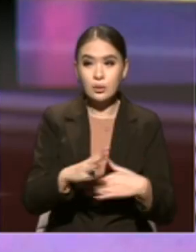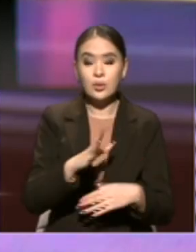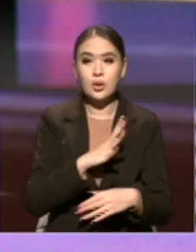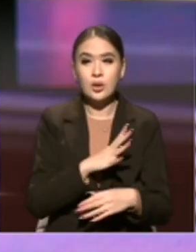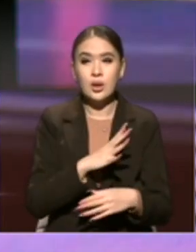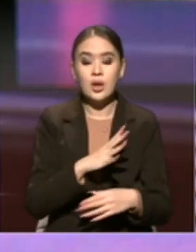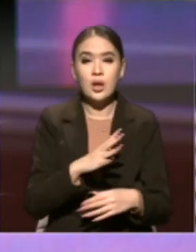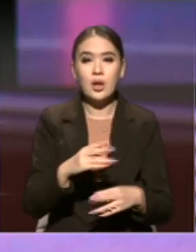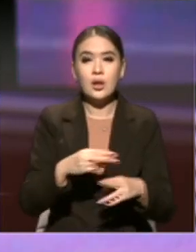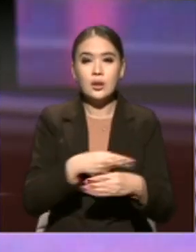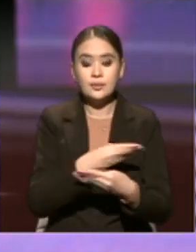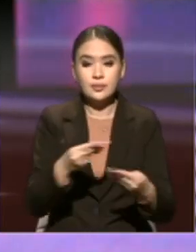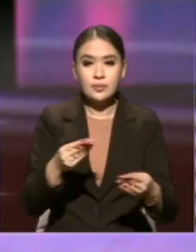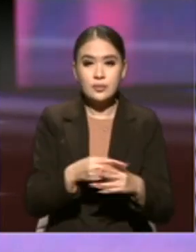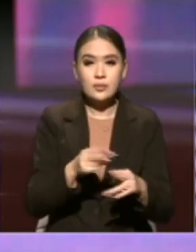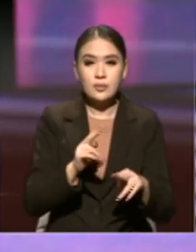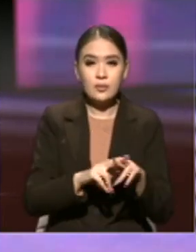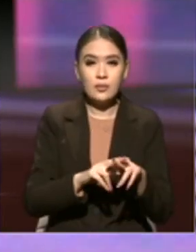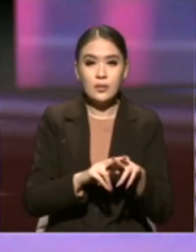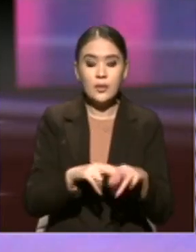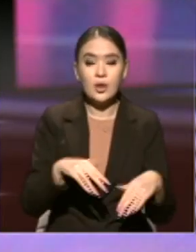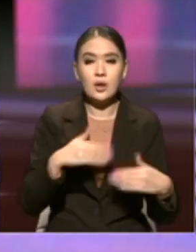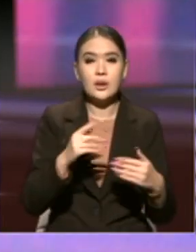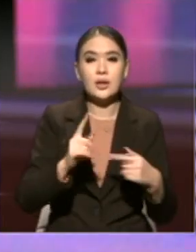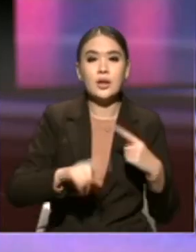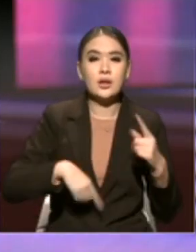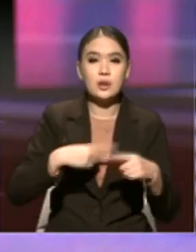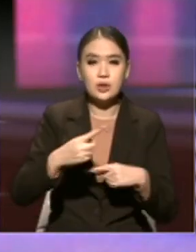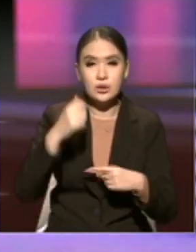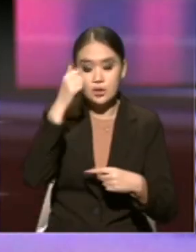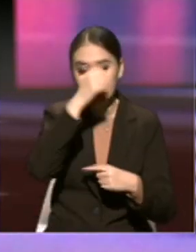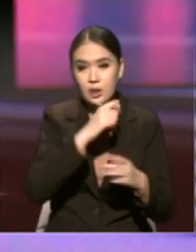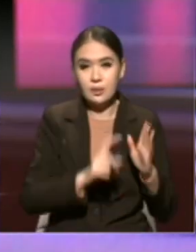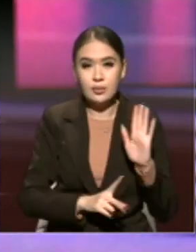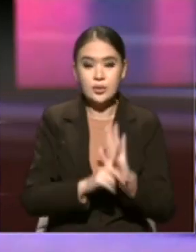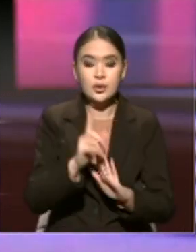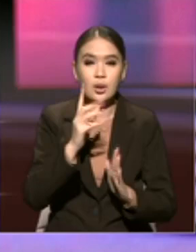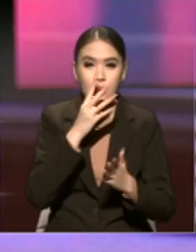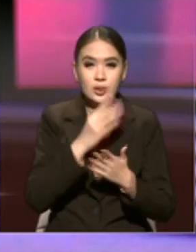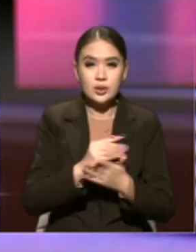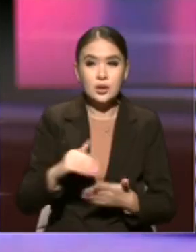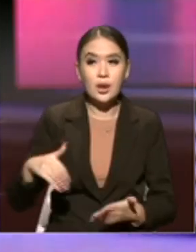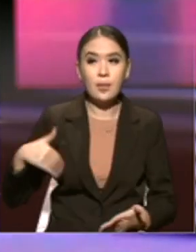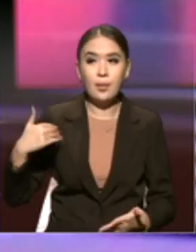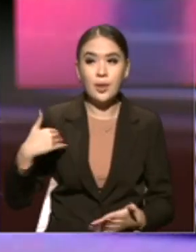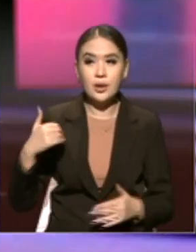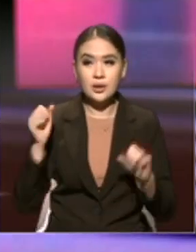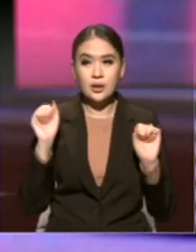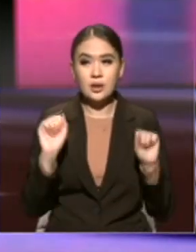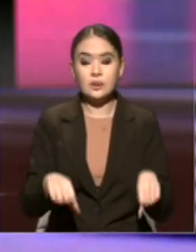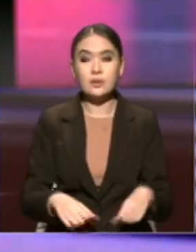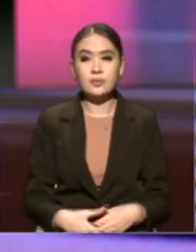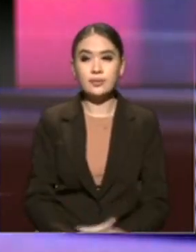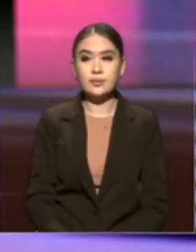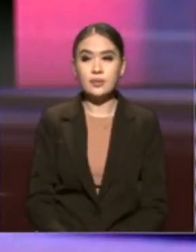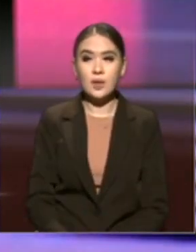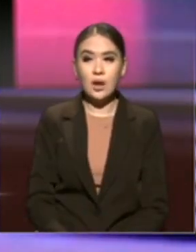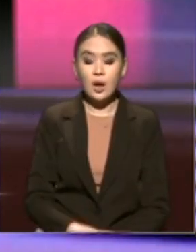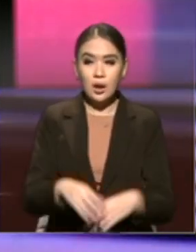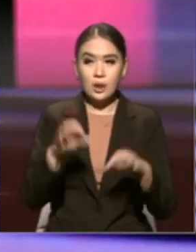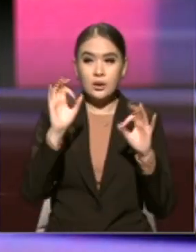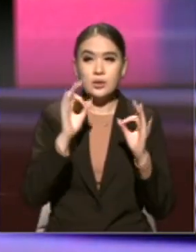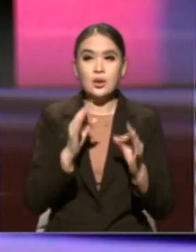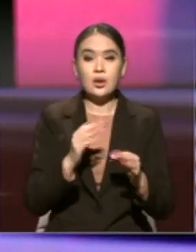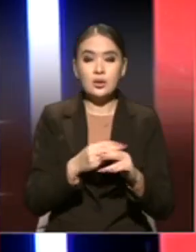осы қазан айында. Олар ал келесі жылдан бастап жаңағы өз мүмкіндіктерін пайдаланады. Яғни қараңыз, сонда көктемде